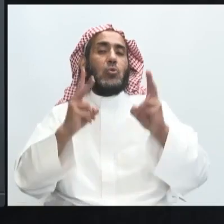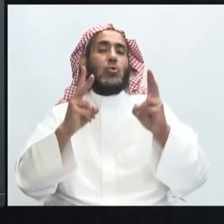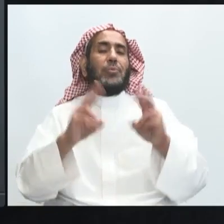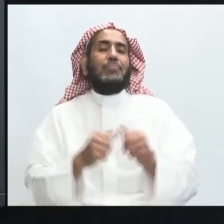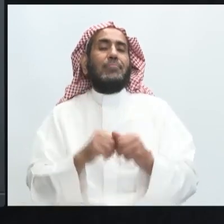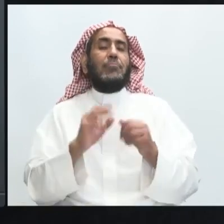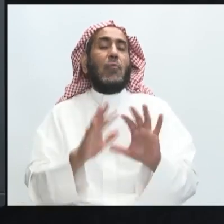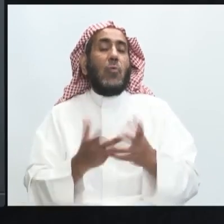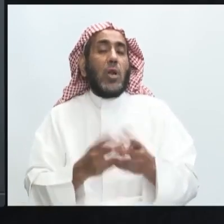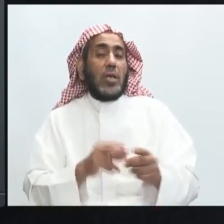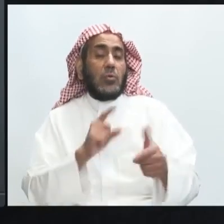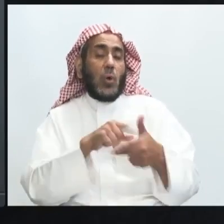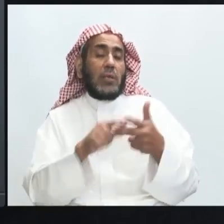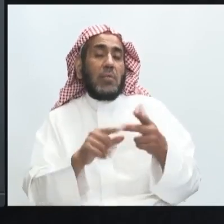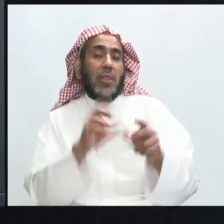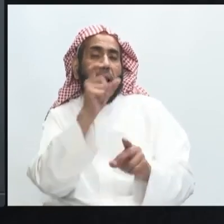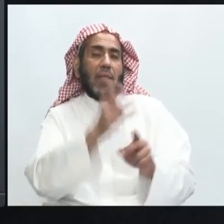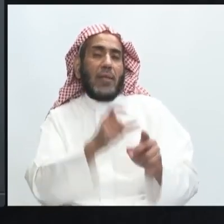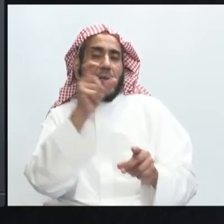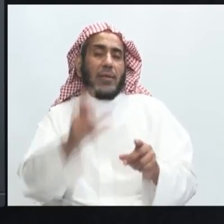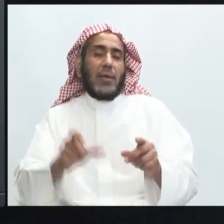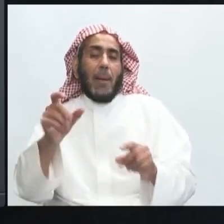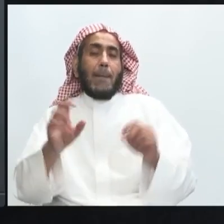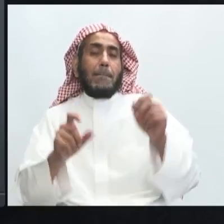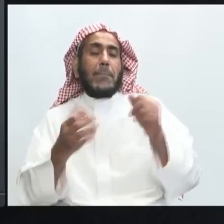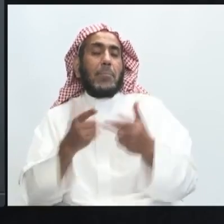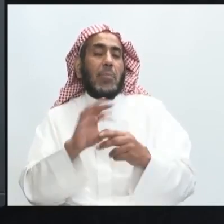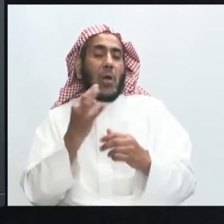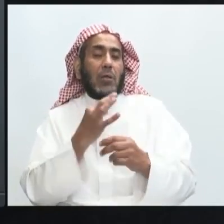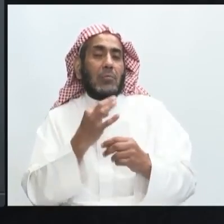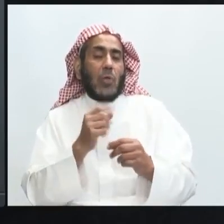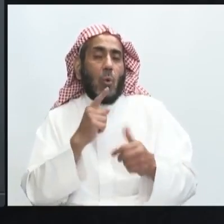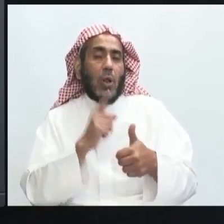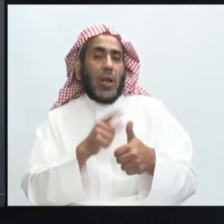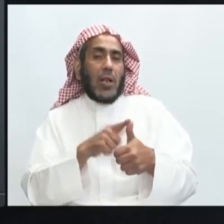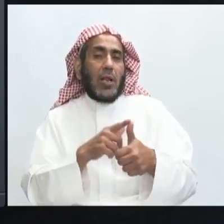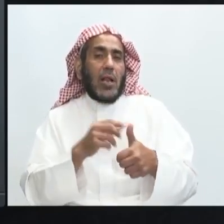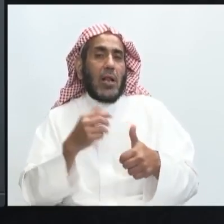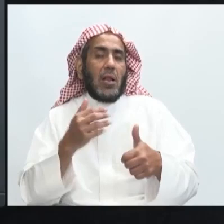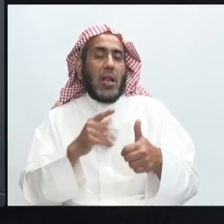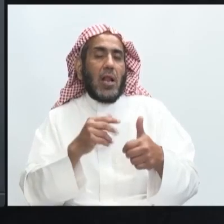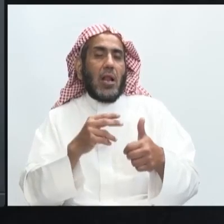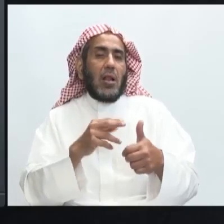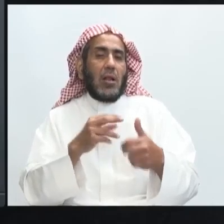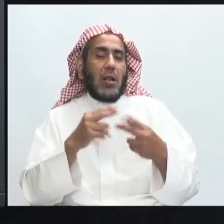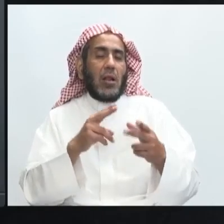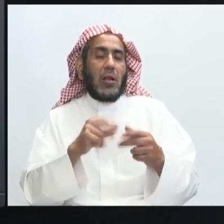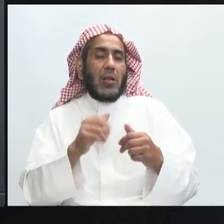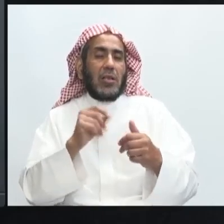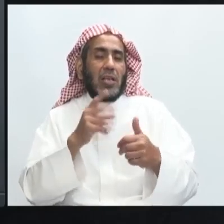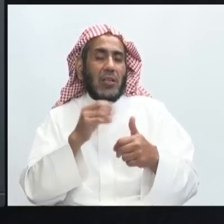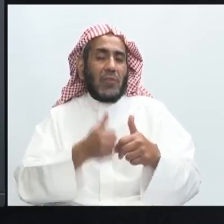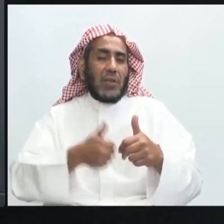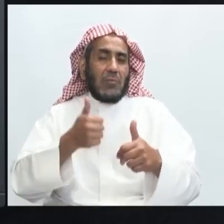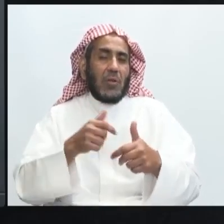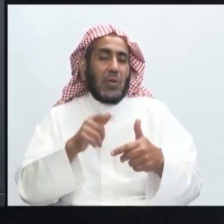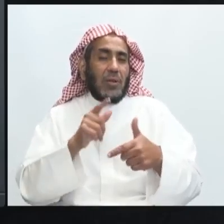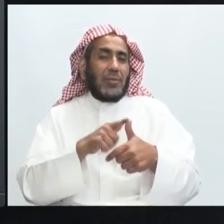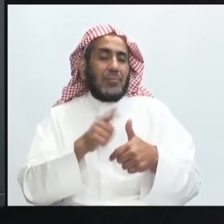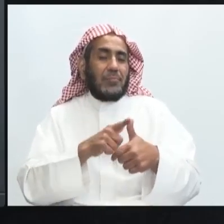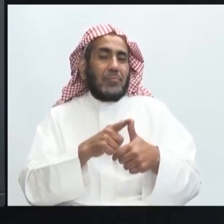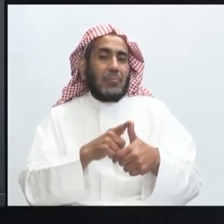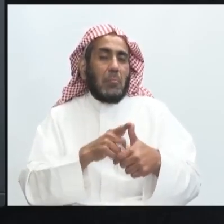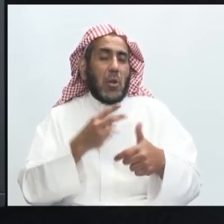وهنا ايضا تخاطب الثلاثه بما ذكرنا سابقا يقول مثلا للخالي نجحت في الامتحان هنا